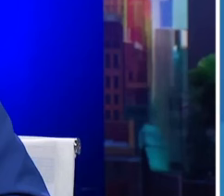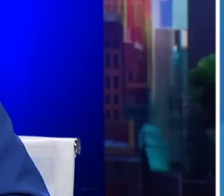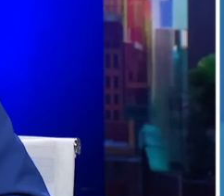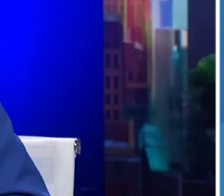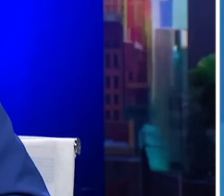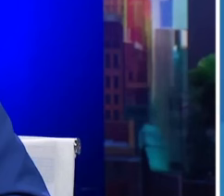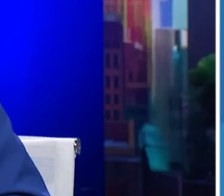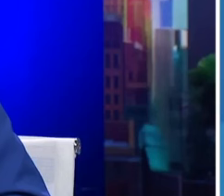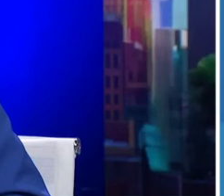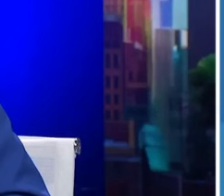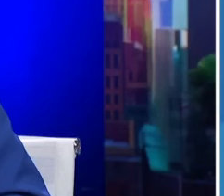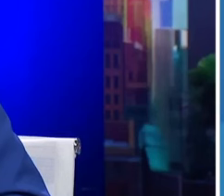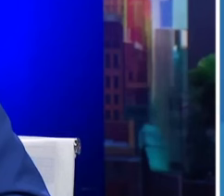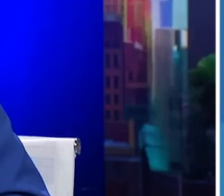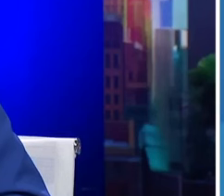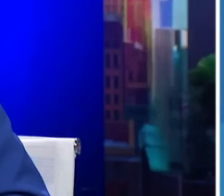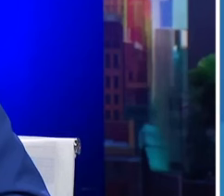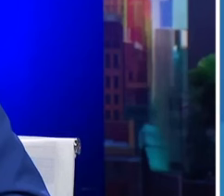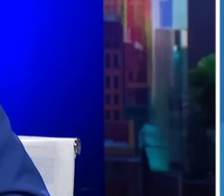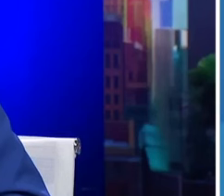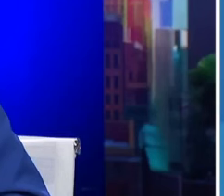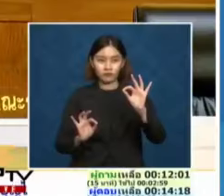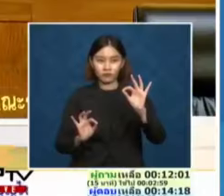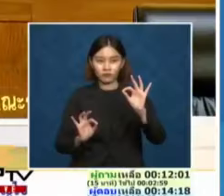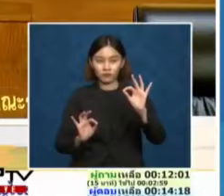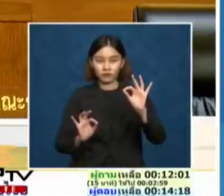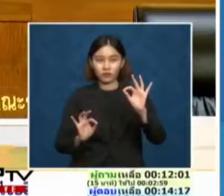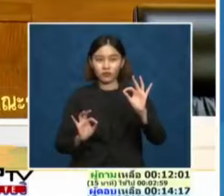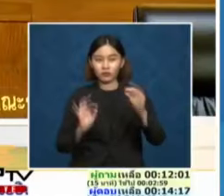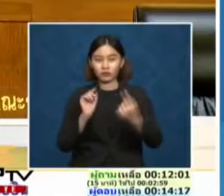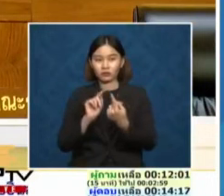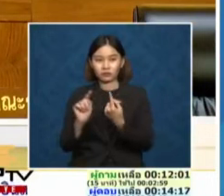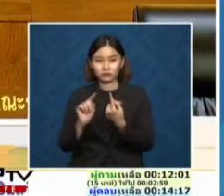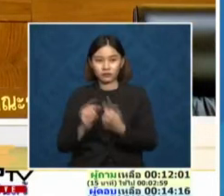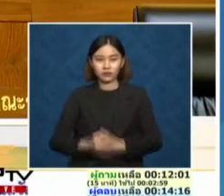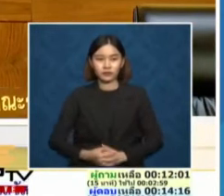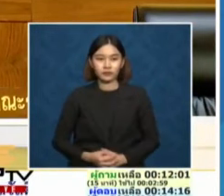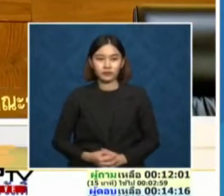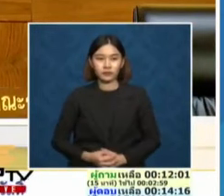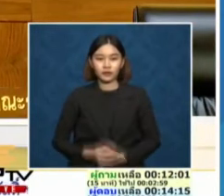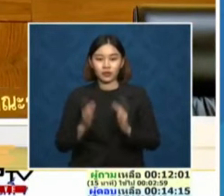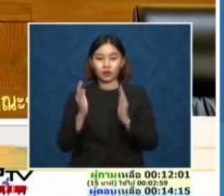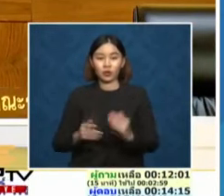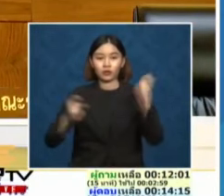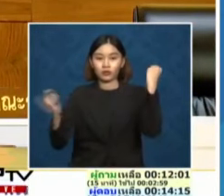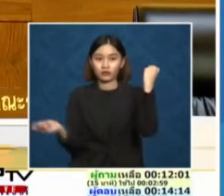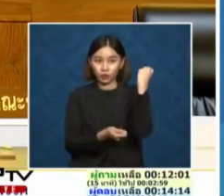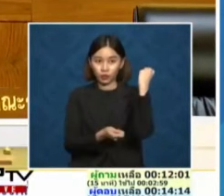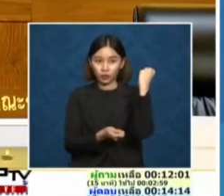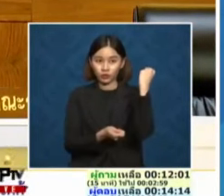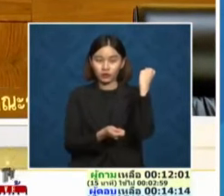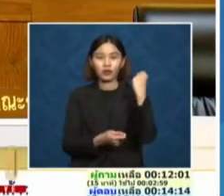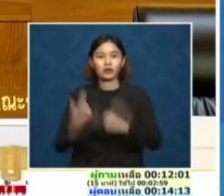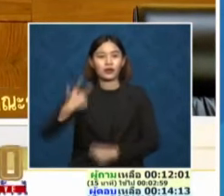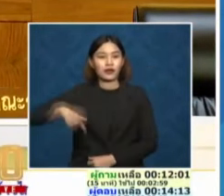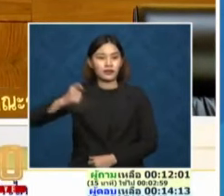แล้วเนี่ยในประกาศของทางกรมราชทัณฑ์เนี่ยเขียนไว้ชัดเจนในวรรคที่2ข้อที่2นะครับว่าต้องมีหลักฐานรับ